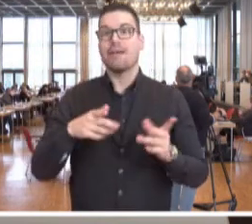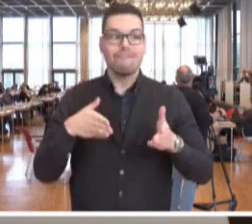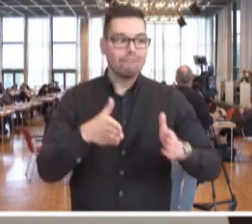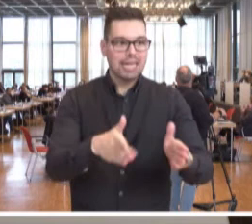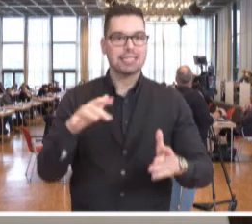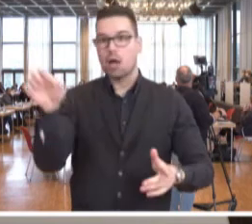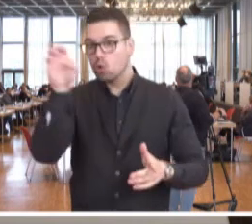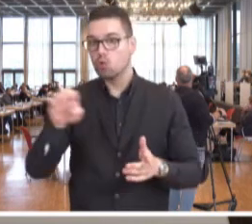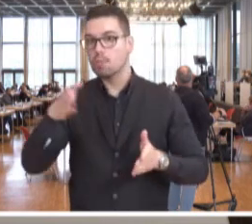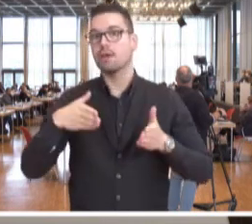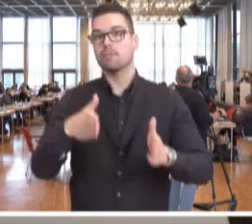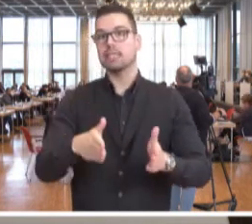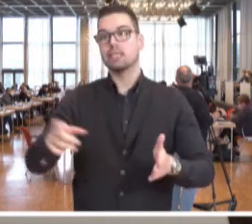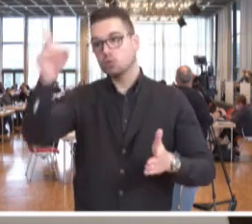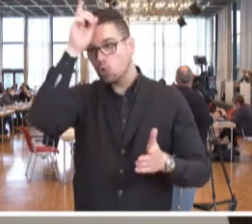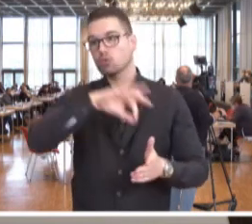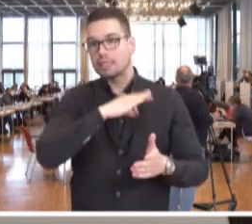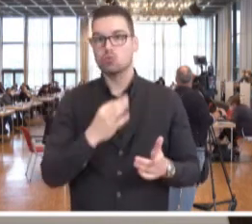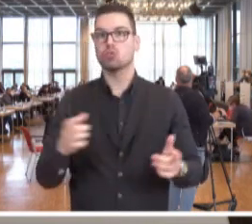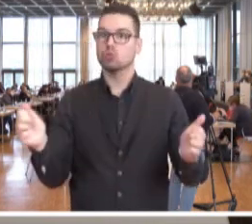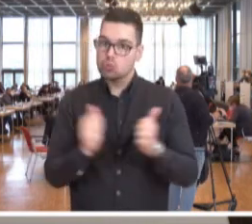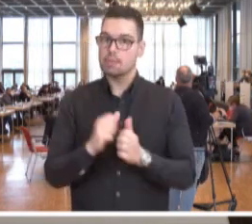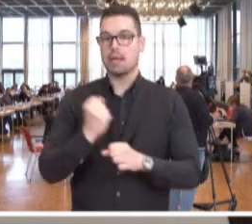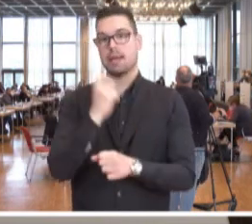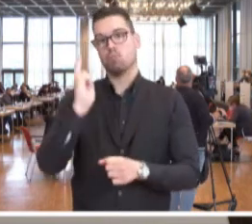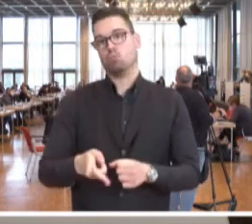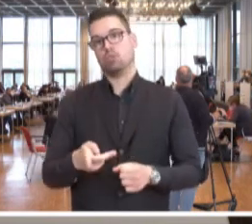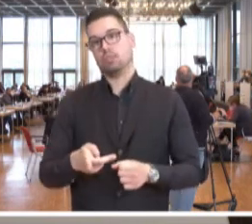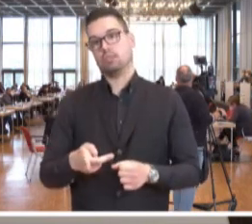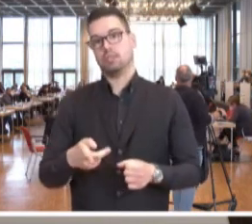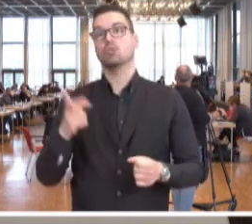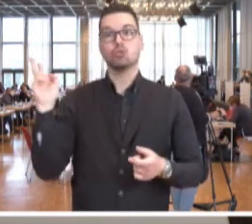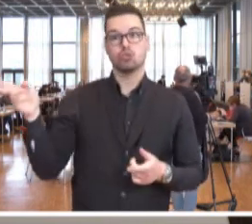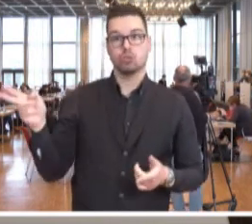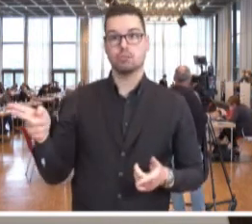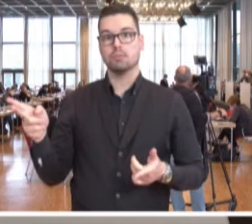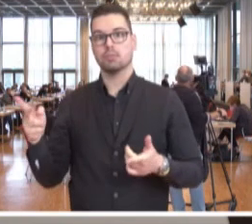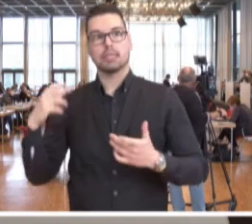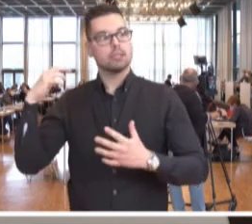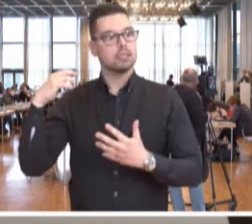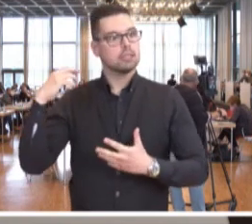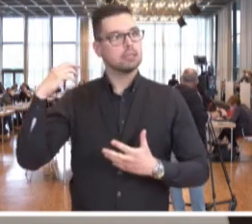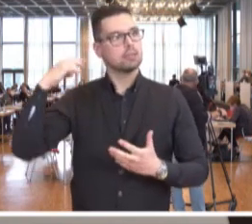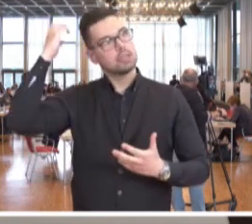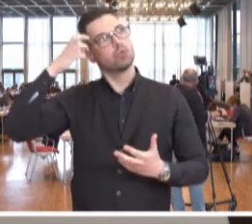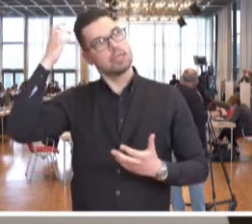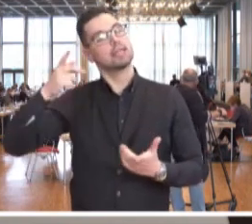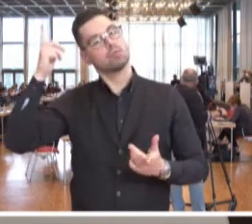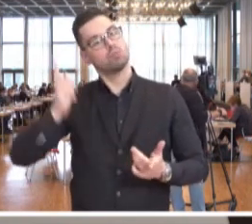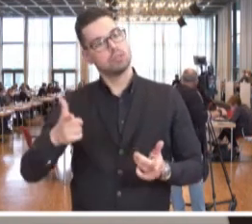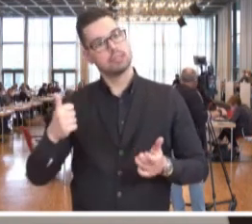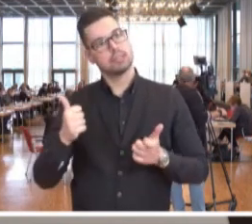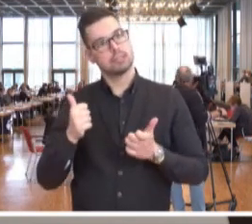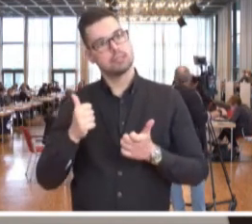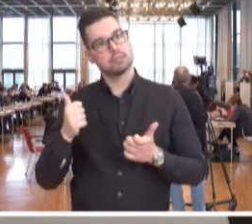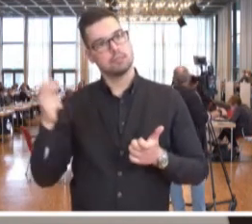dann Europa seinen Weg finden wird. Und ich glaube, das ist richtig. Das ist eine strategische Überlegung, die muss man so nicht nachvollziehen. Aber ich glaube,